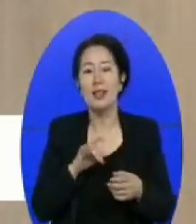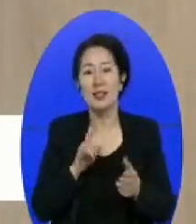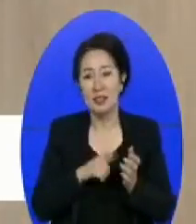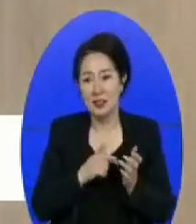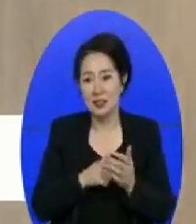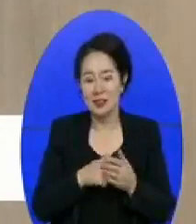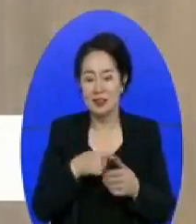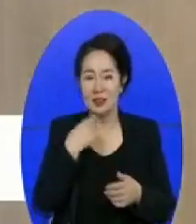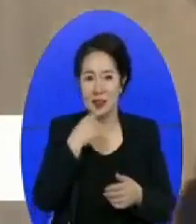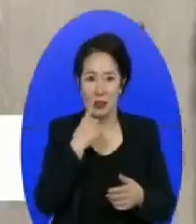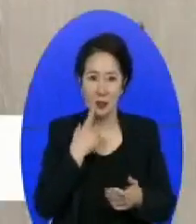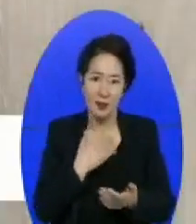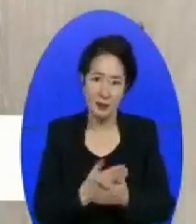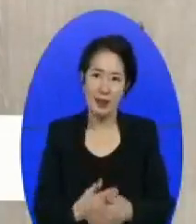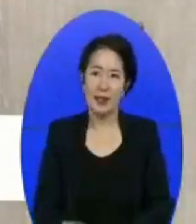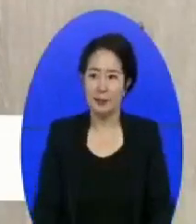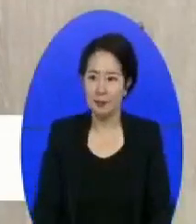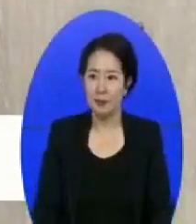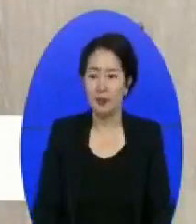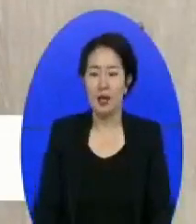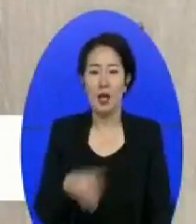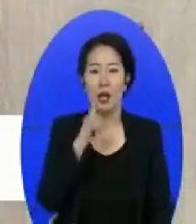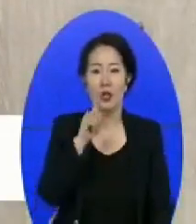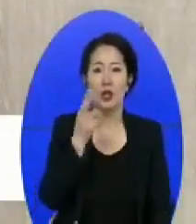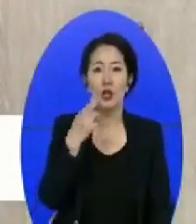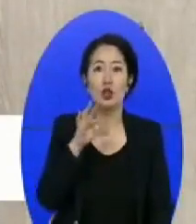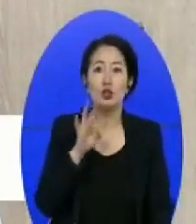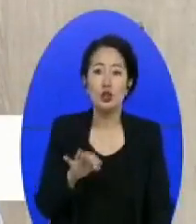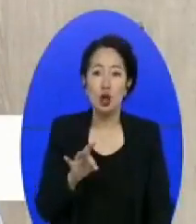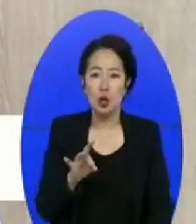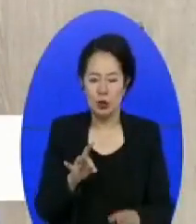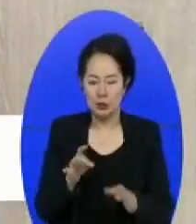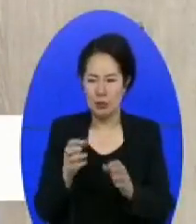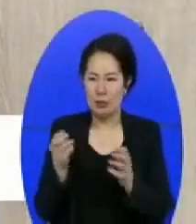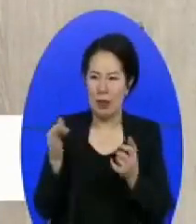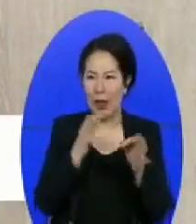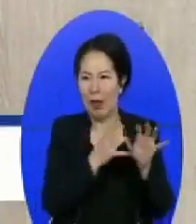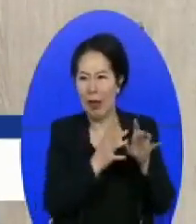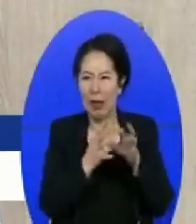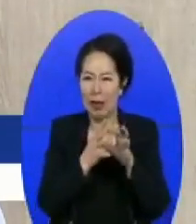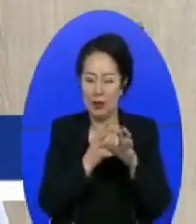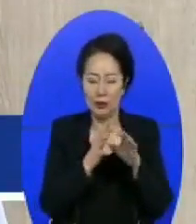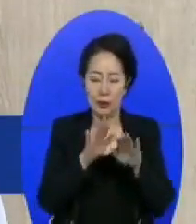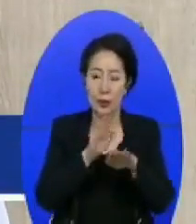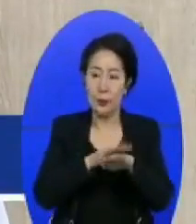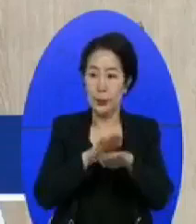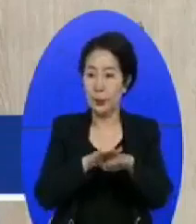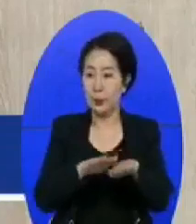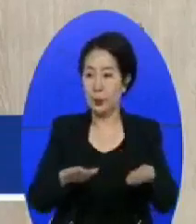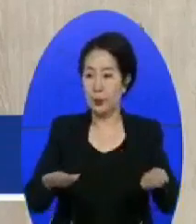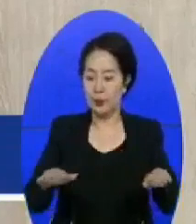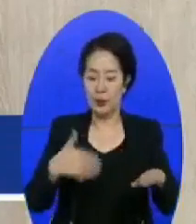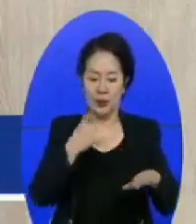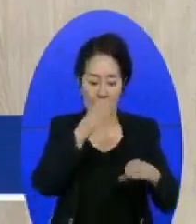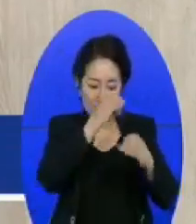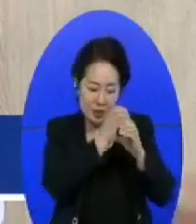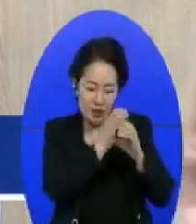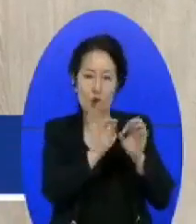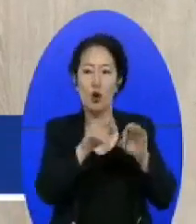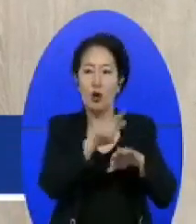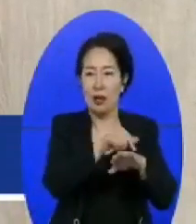гэдгийг бас хэлмээр байна. Нэг дор бүгнэрчсэн хэд хэд урсгалыг солиод зарим шинжилгээг нь өөр газар хийсэн